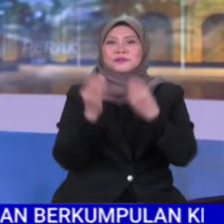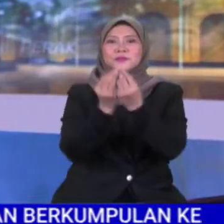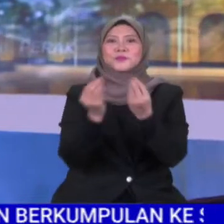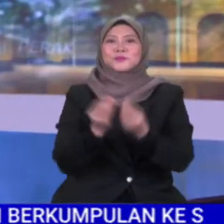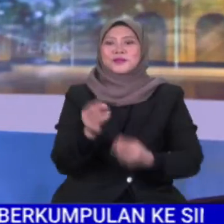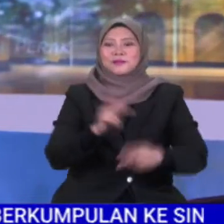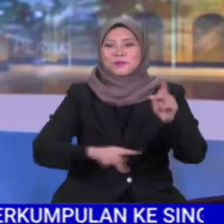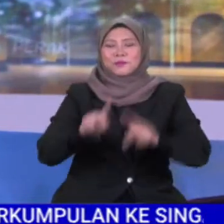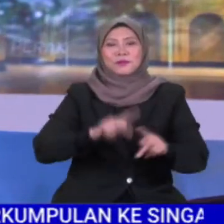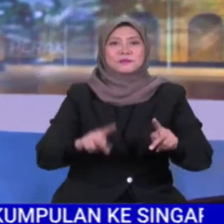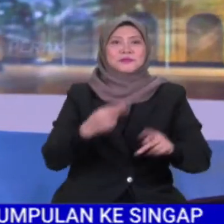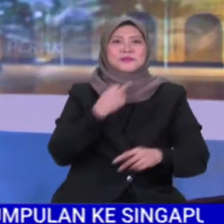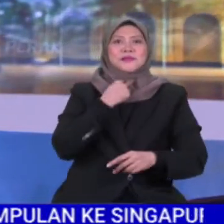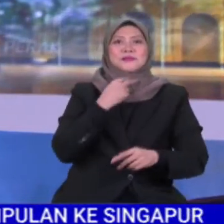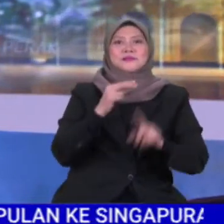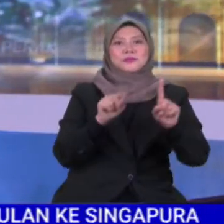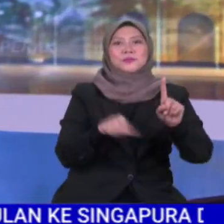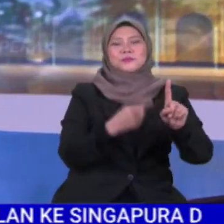Jumlah penduduk terjejas